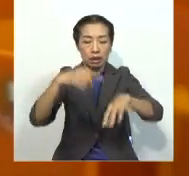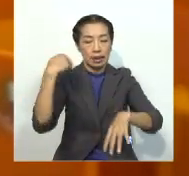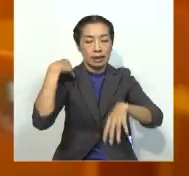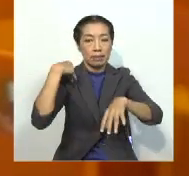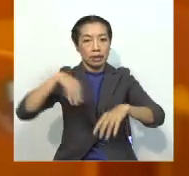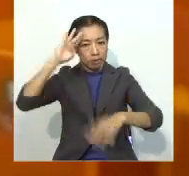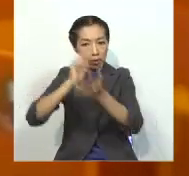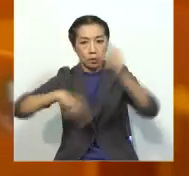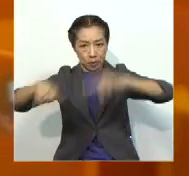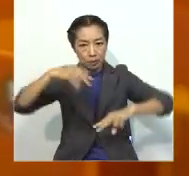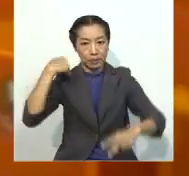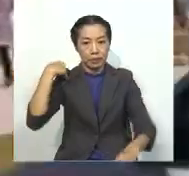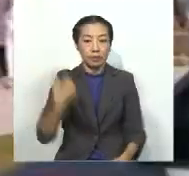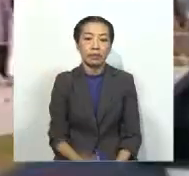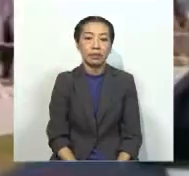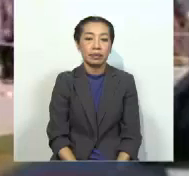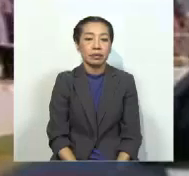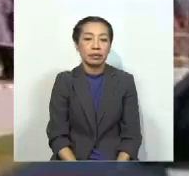นะครับ